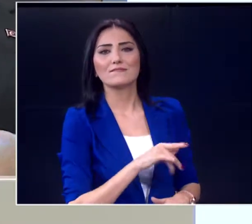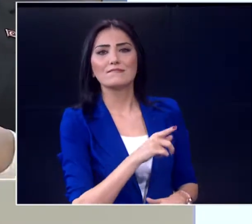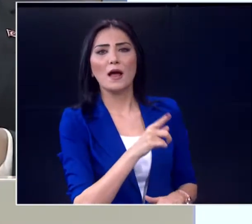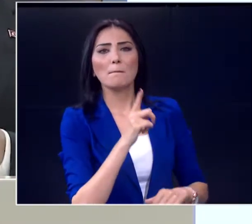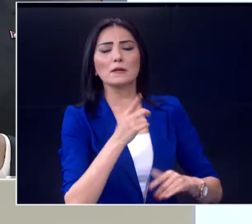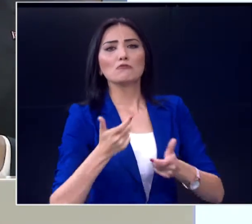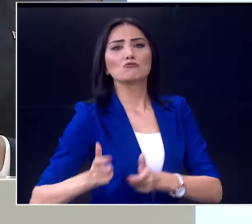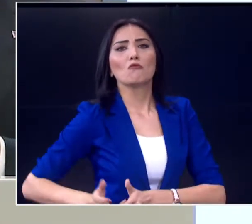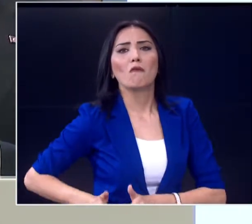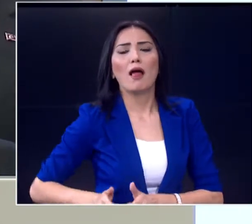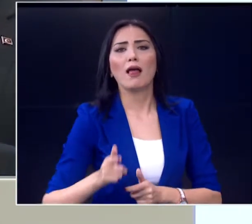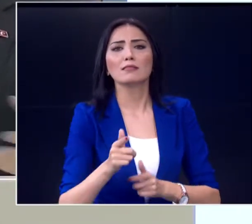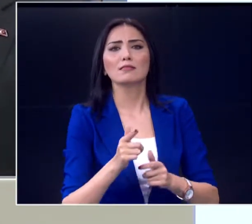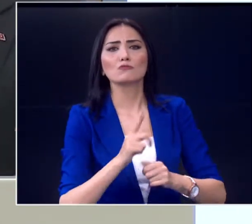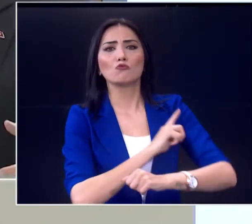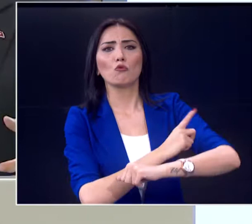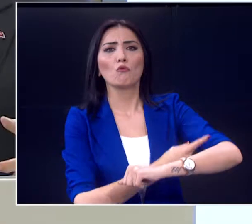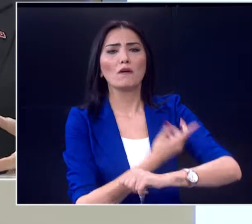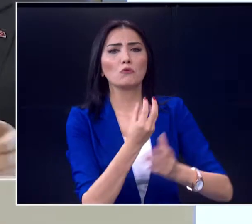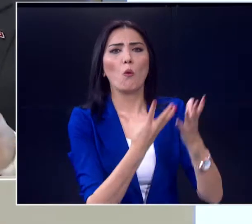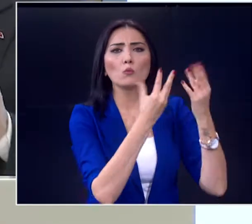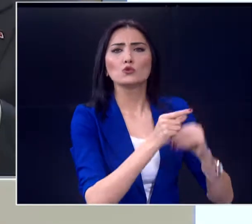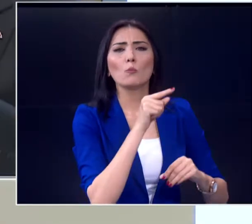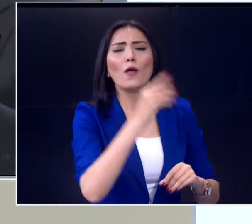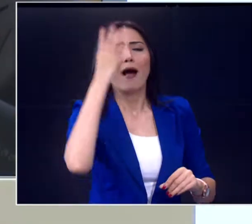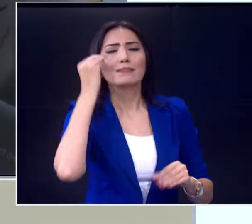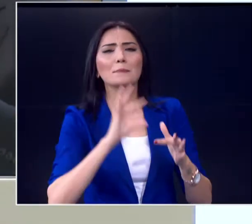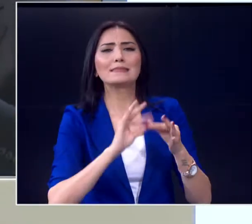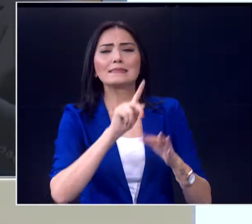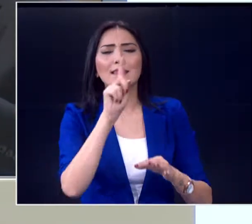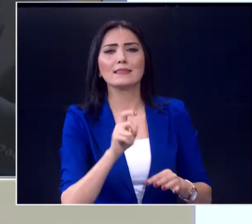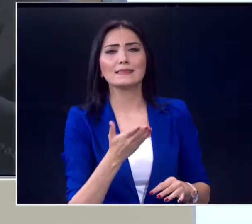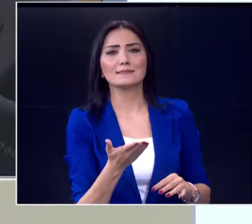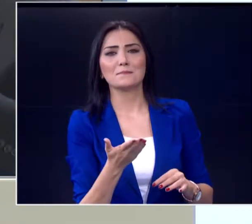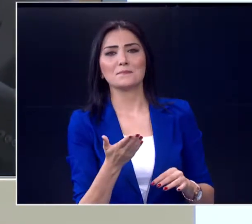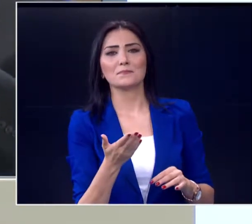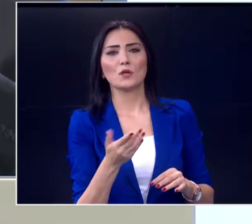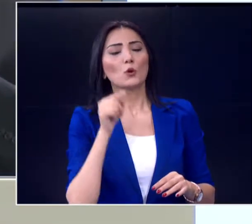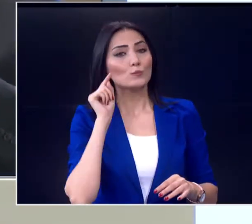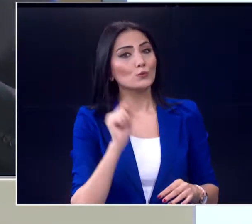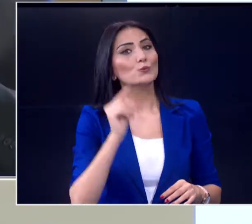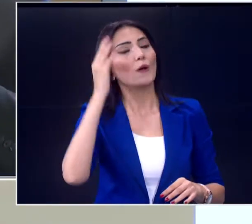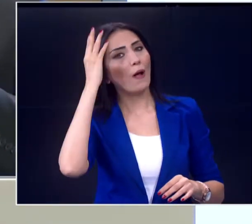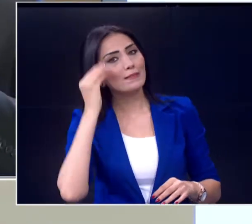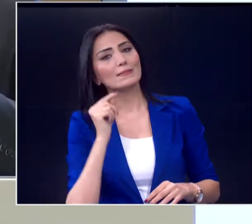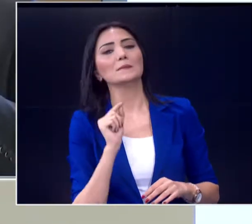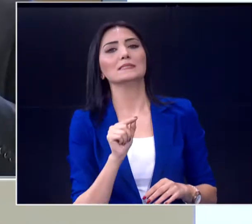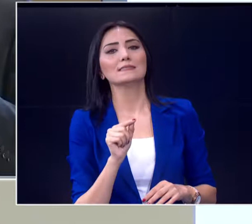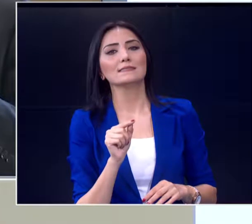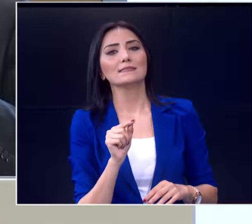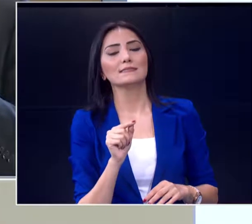Bir güvenlik kuvveti oluşturuyor. Bunun anlamı nedir? Bunun anlamı